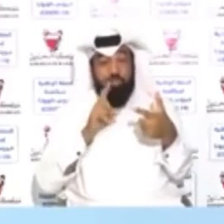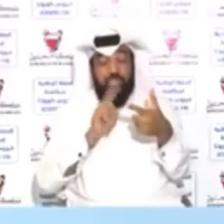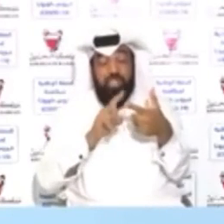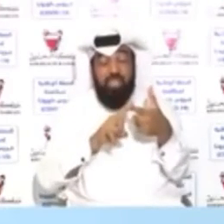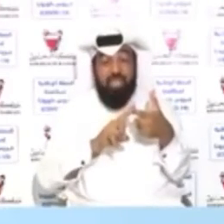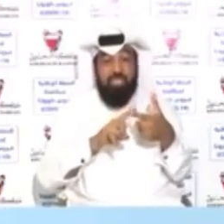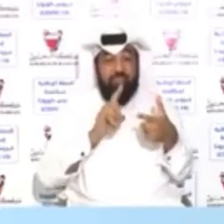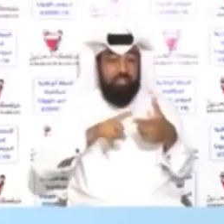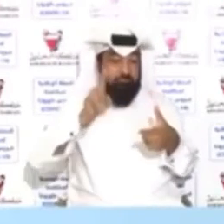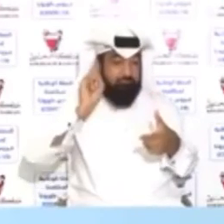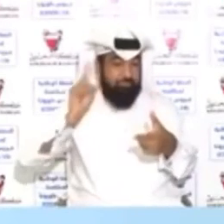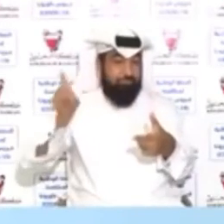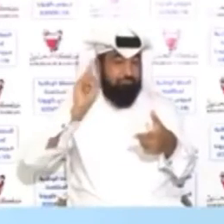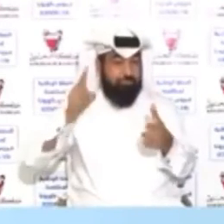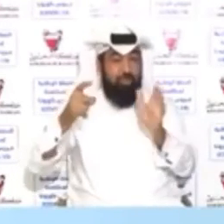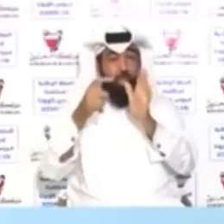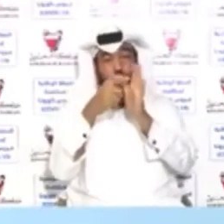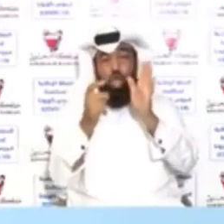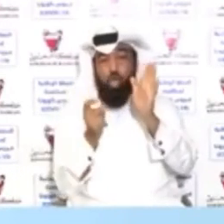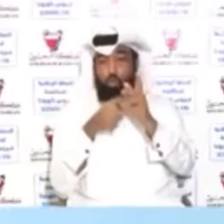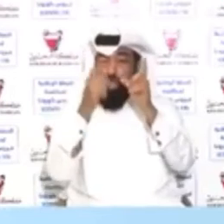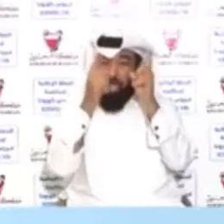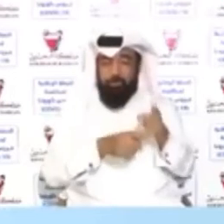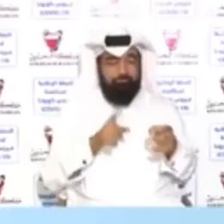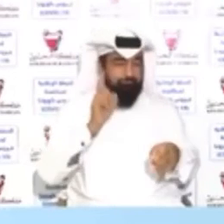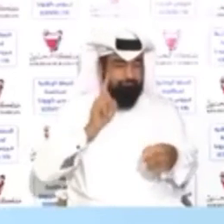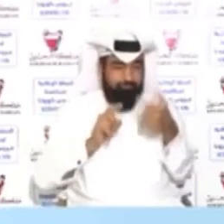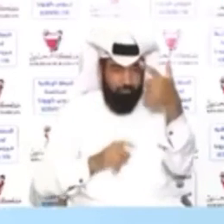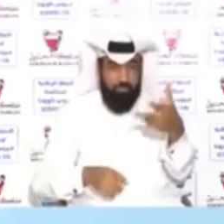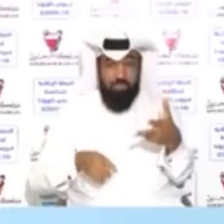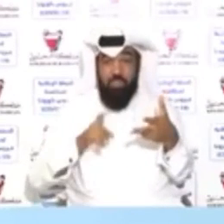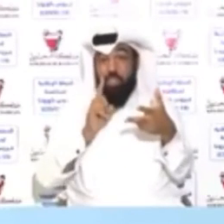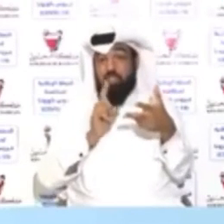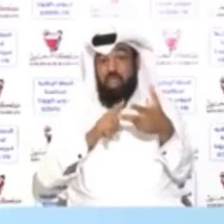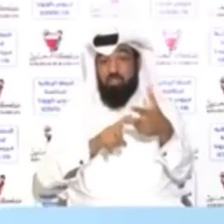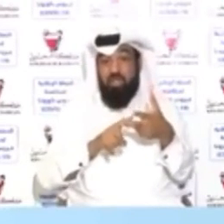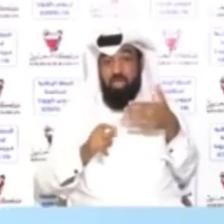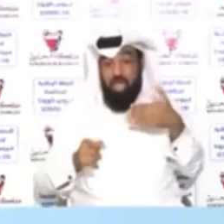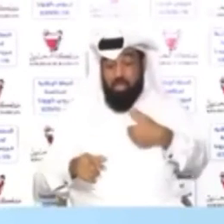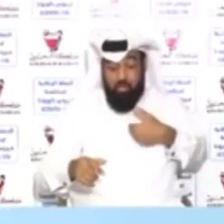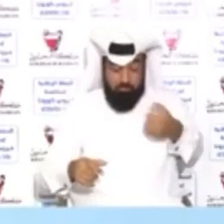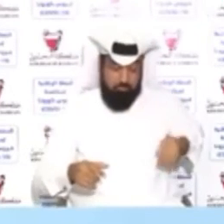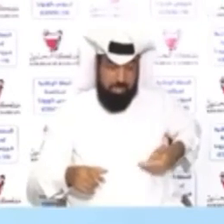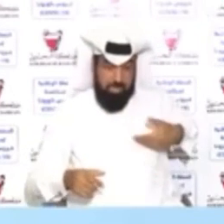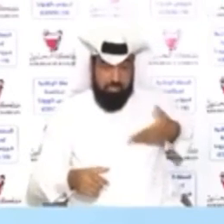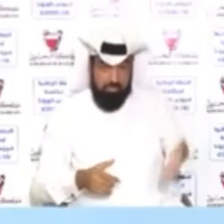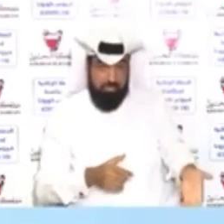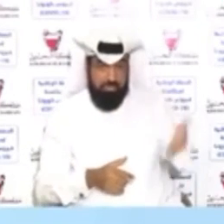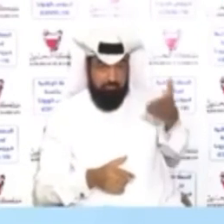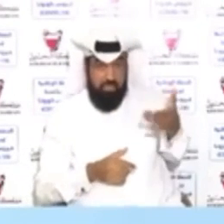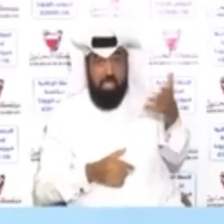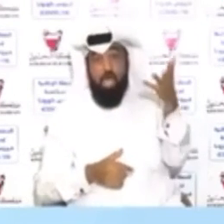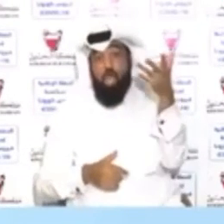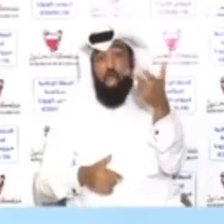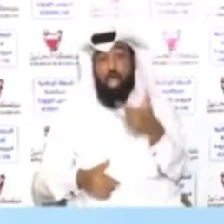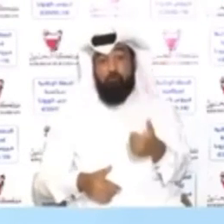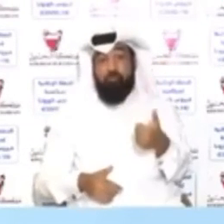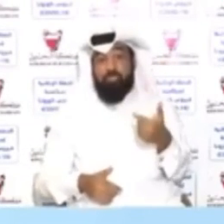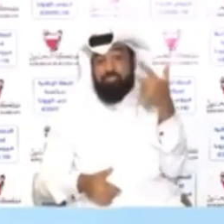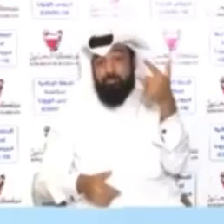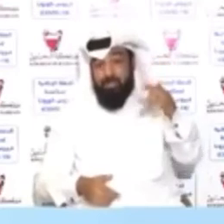والله 7000 في المليون، فأنا ما أقدر أقارنها بأي رقم في دول أخرى، لأن لازم أقارن كذلك